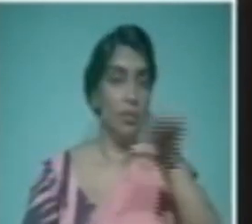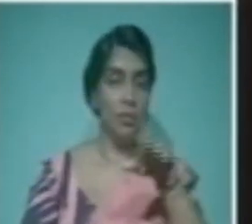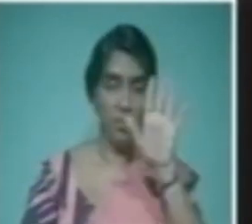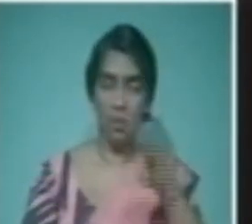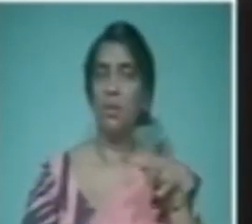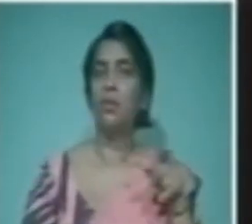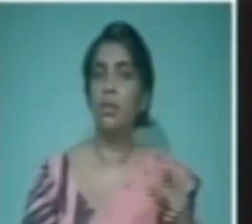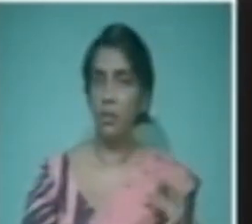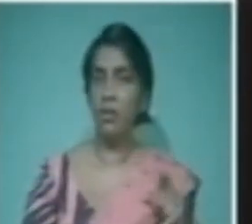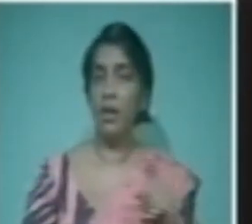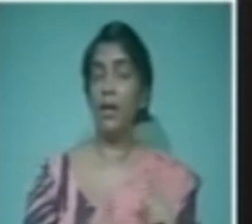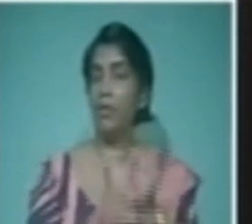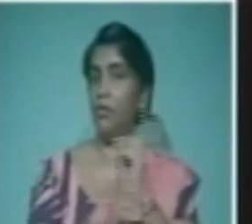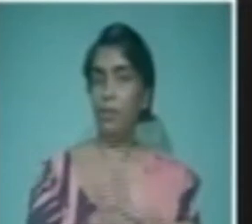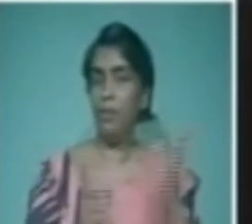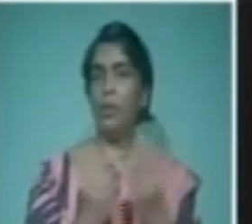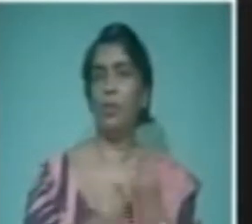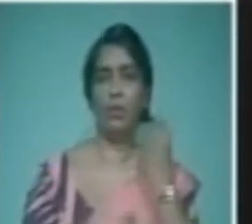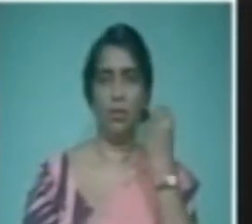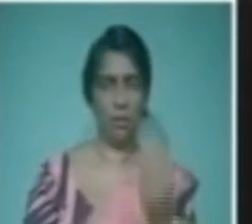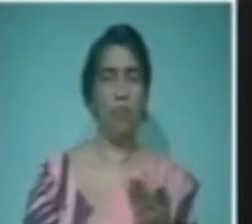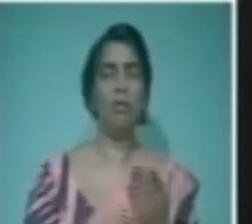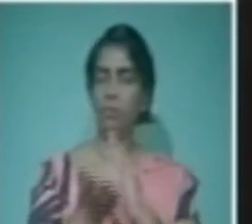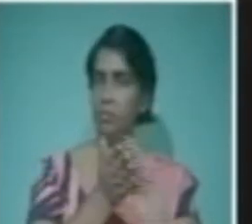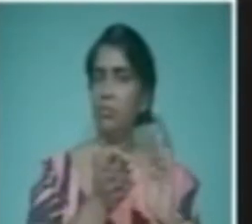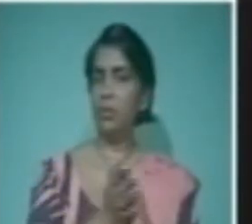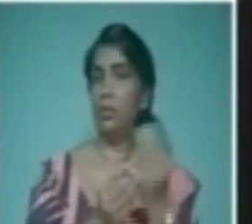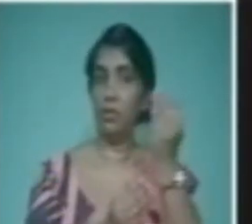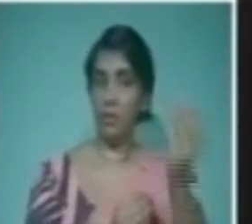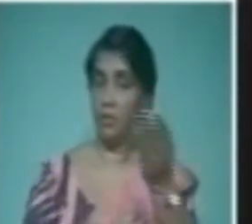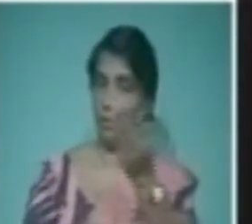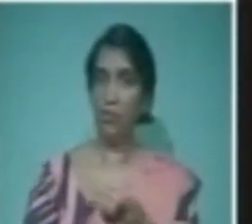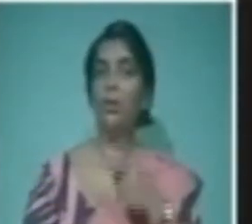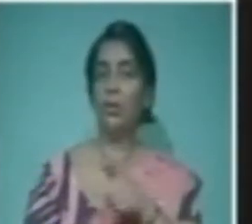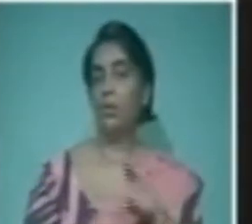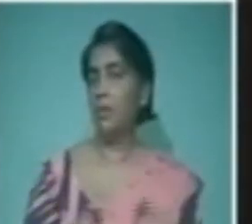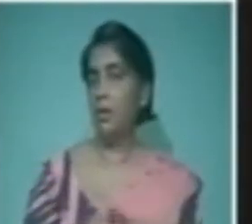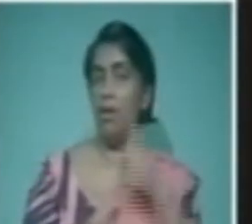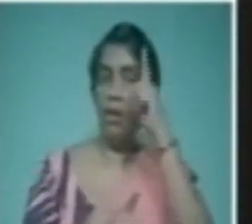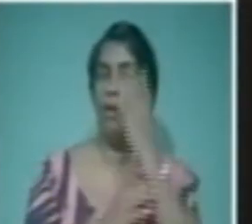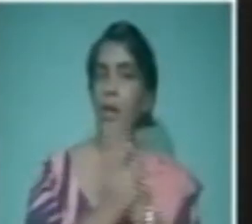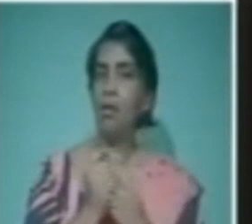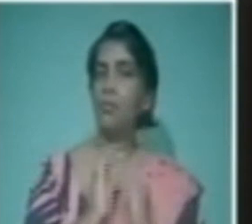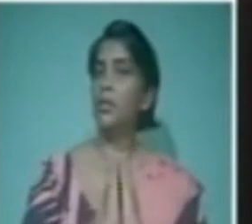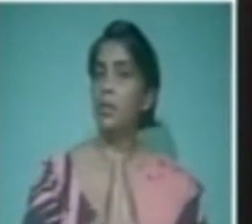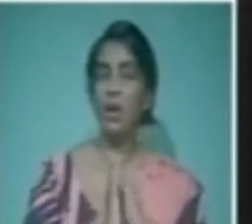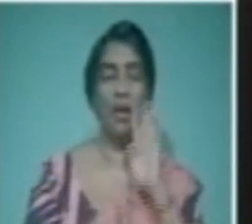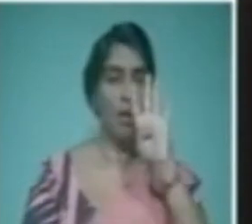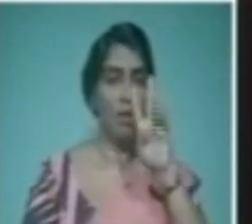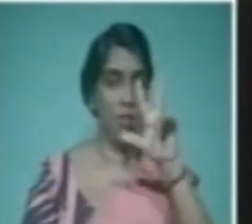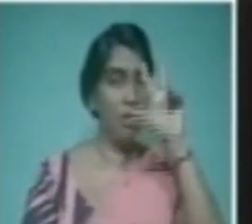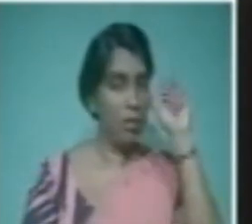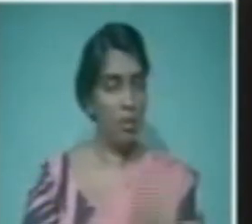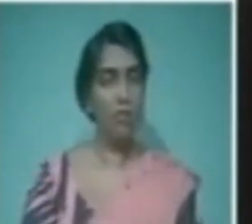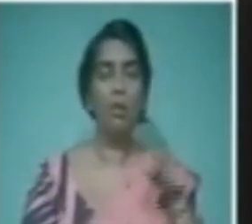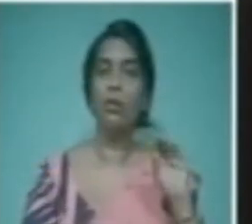වලට ඩිරෙක්ට් සබ්සිඩි එකක් Riju sahana dara laba diva. Eva gema agumi ke siddhasthana 48 dahata.